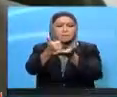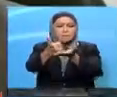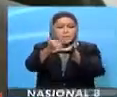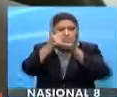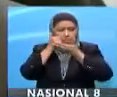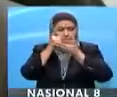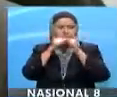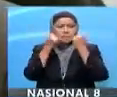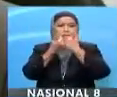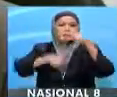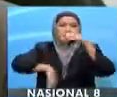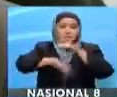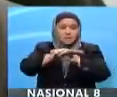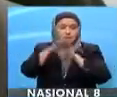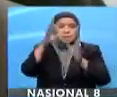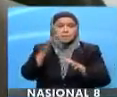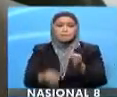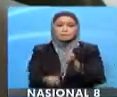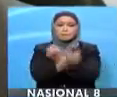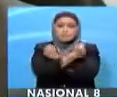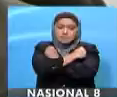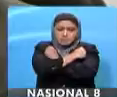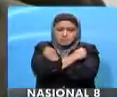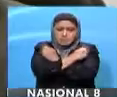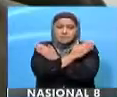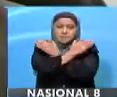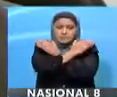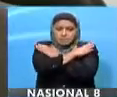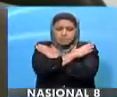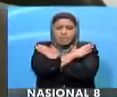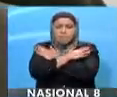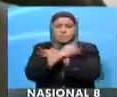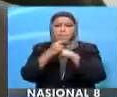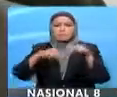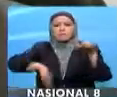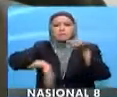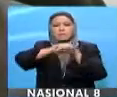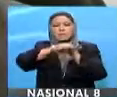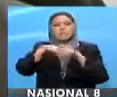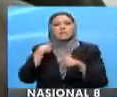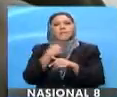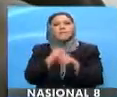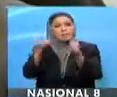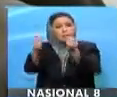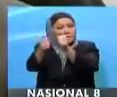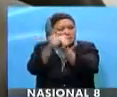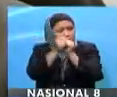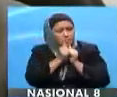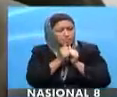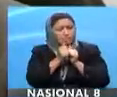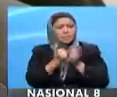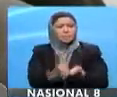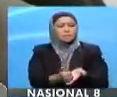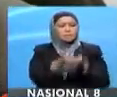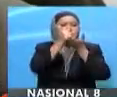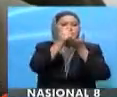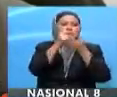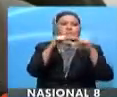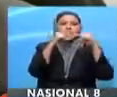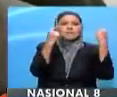kalau kita cinta bola sepak kita sama-sama membantu pasukan kita dan kita dapat menggunakan